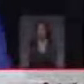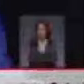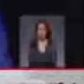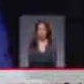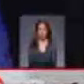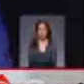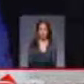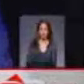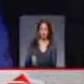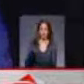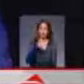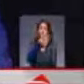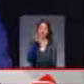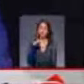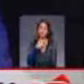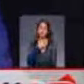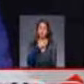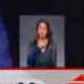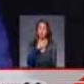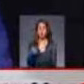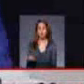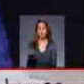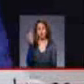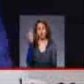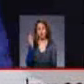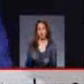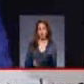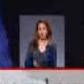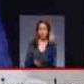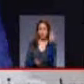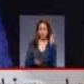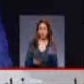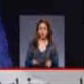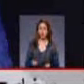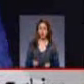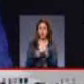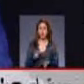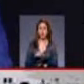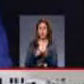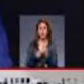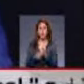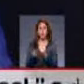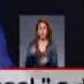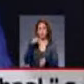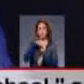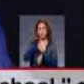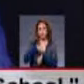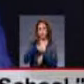الناس. هتلاقيها منين ولا منين؟ هتلاقيها من الاسعار، هتلاقيها من الخدمه